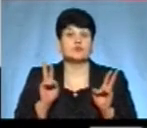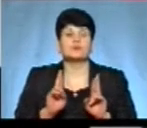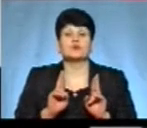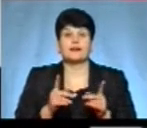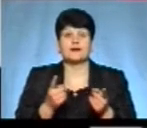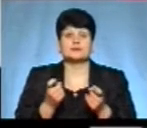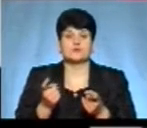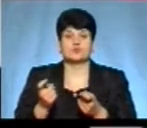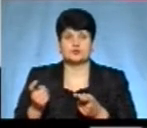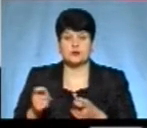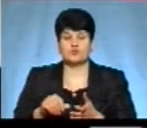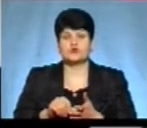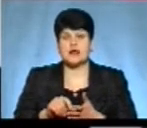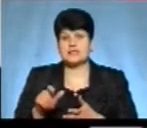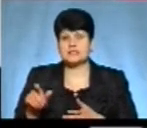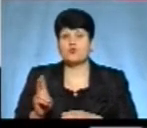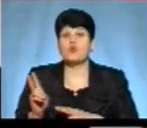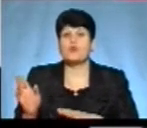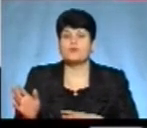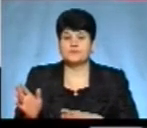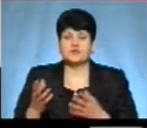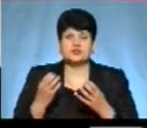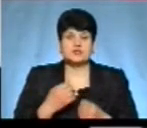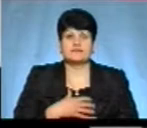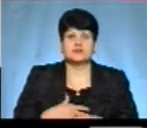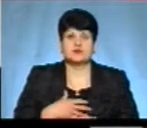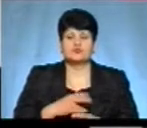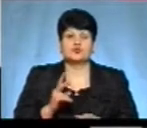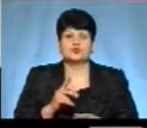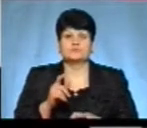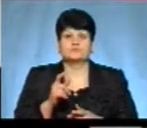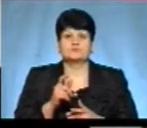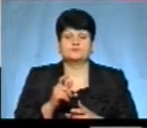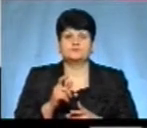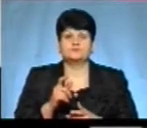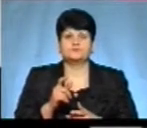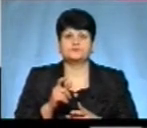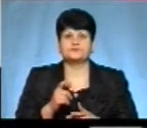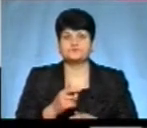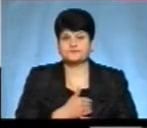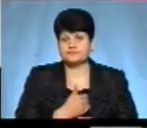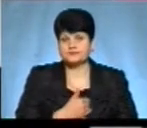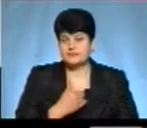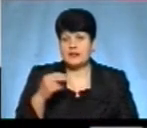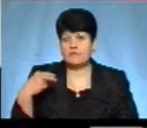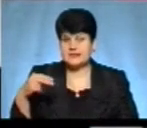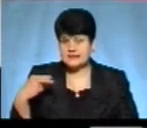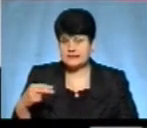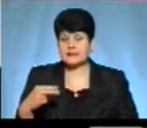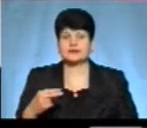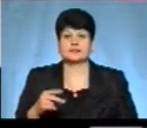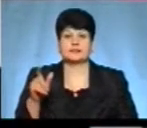туди залучав учасників, кого. От. І ще важливо, що сам кандидат в президенти, за словами очевидців,